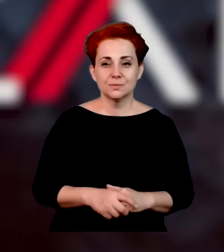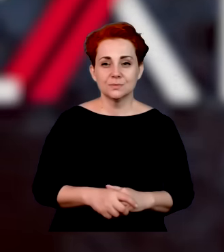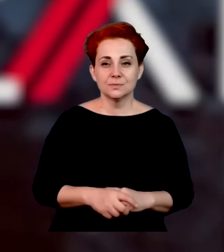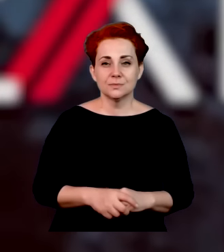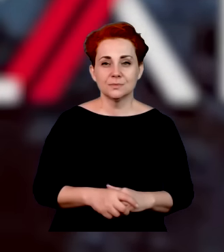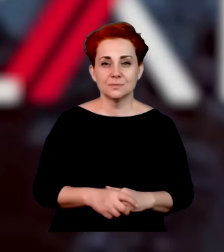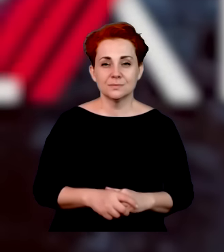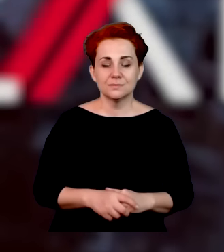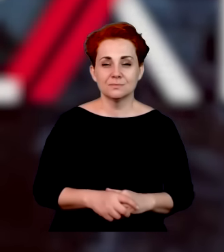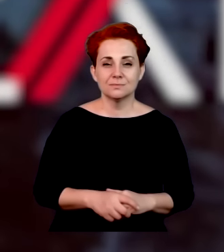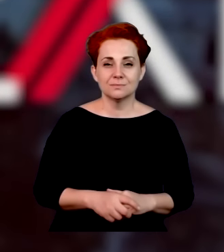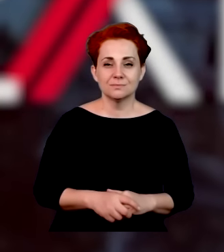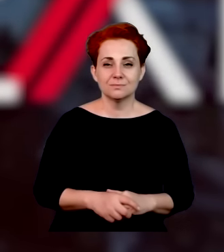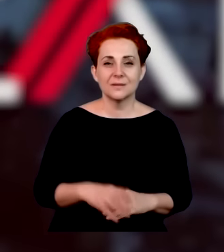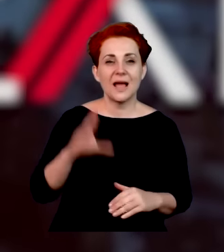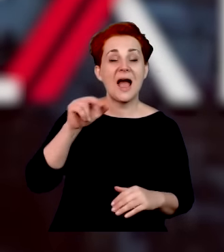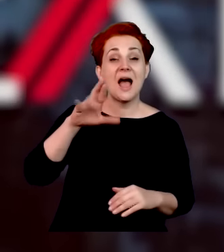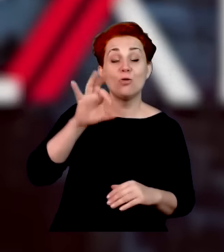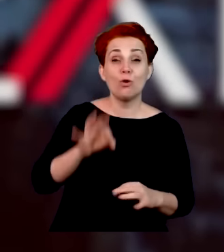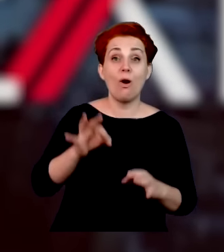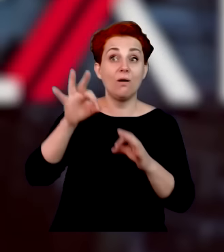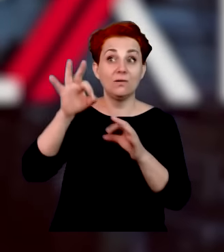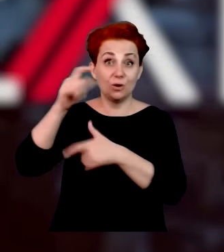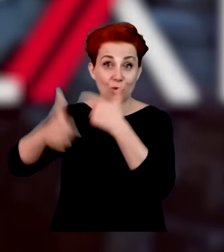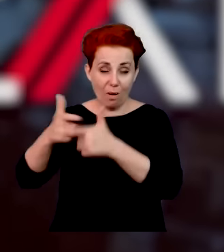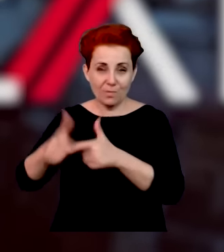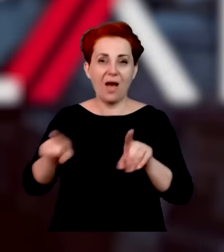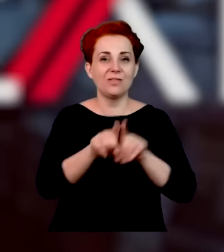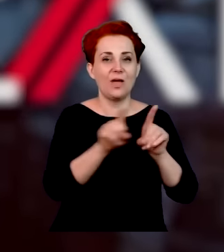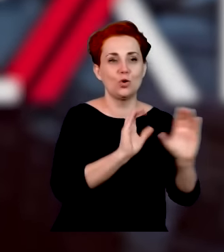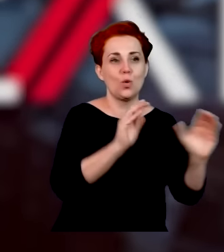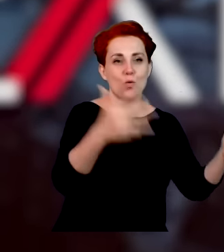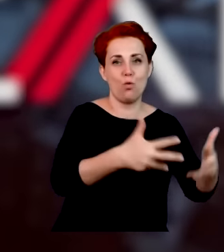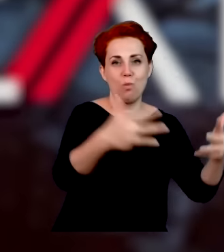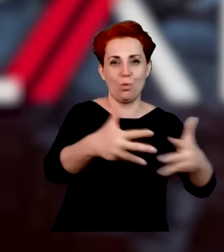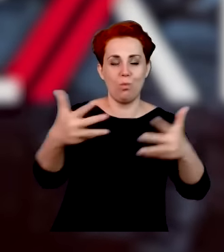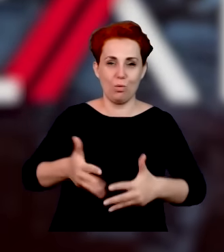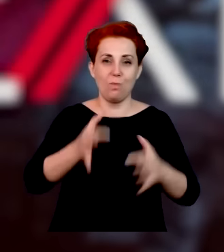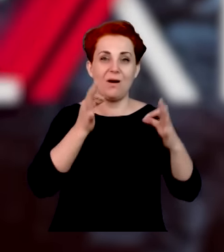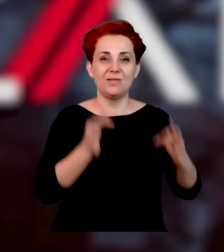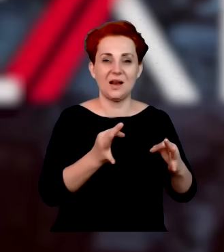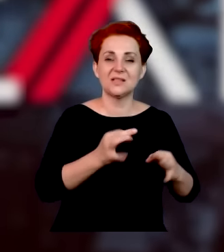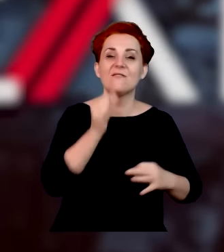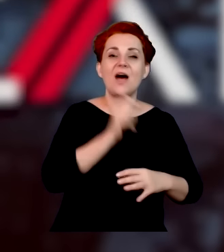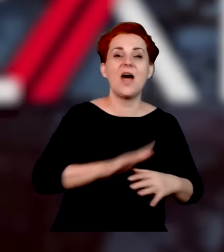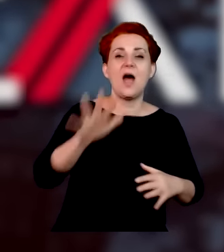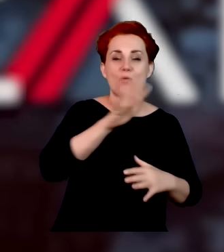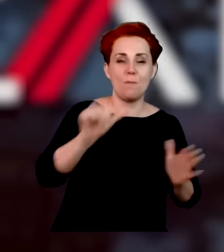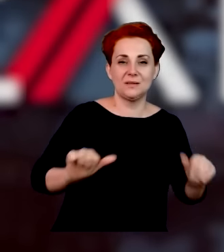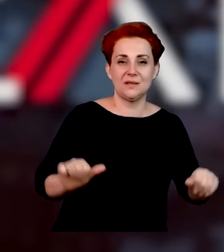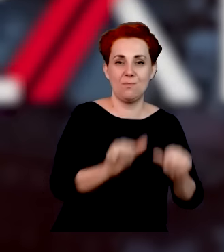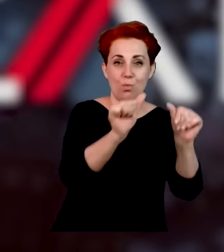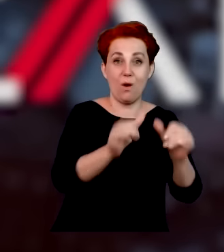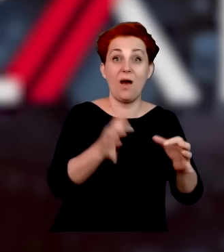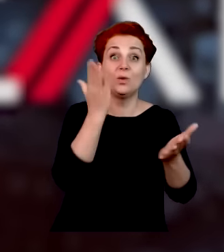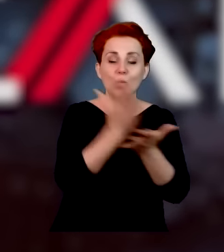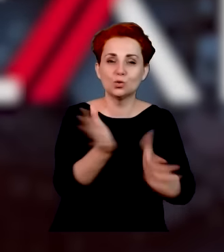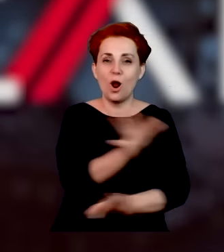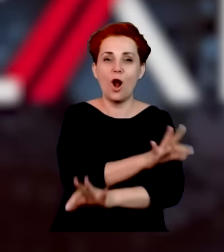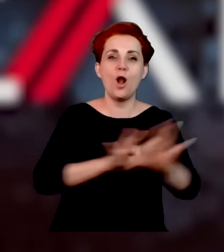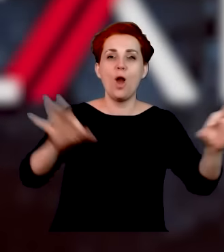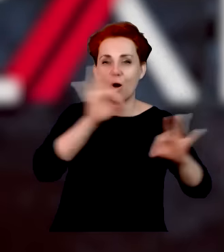W cieniu Euro do gry szykują się powoli drużyny klubowe, zwłaszcza te, które wystąpią w europejskich pucharach. Za nami losowanie eliminacji Ligi